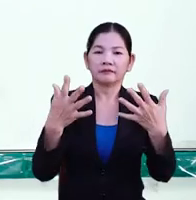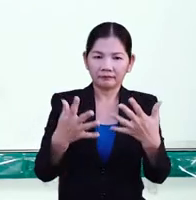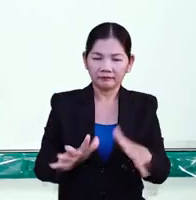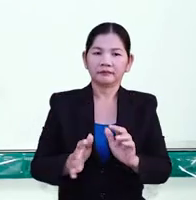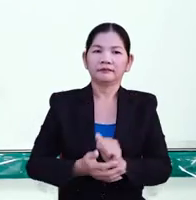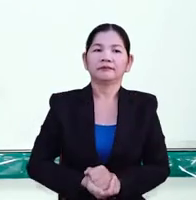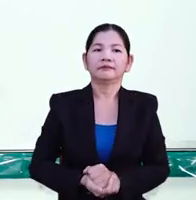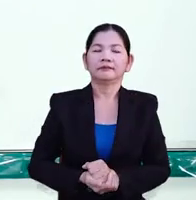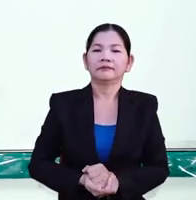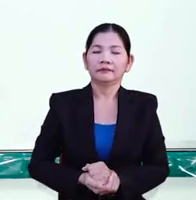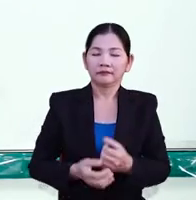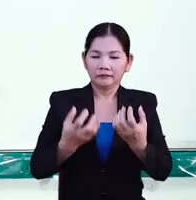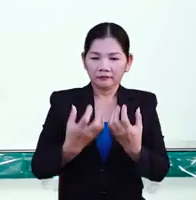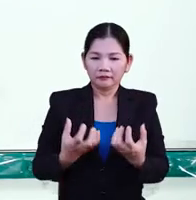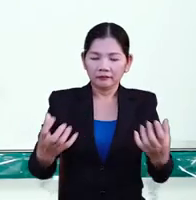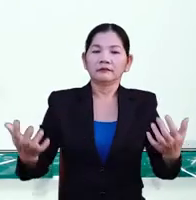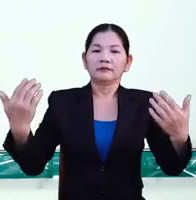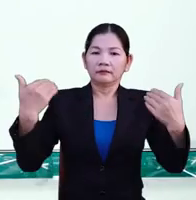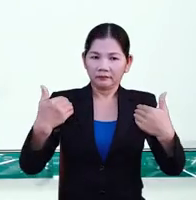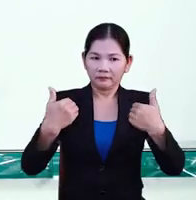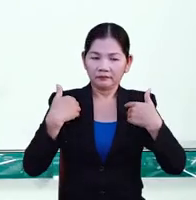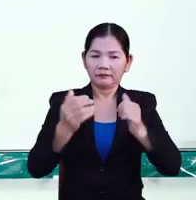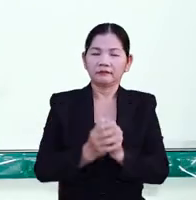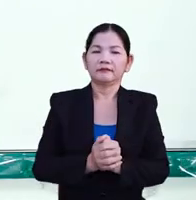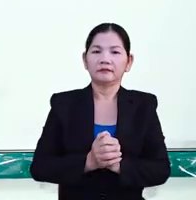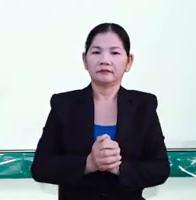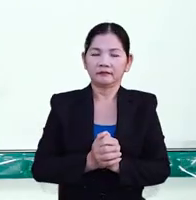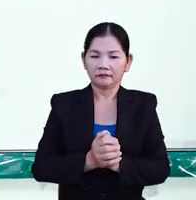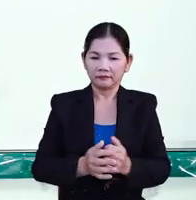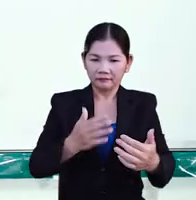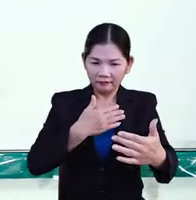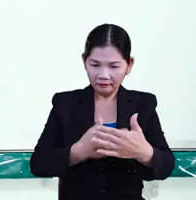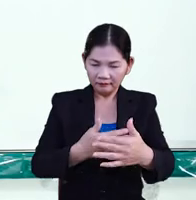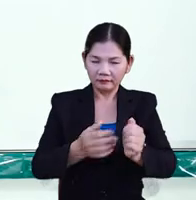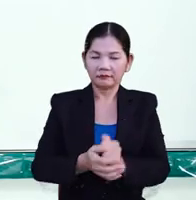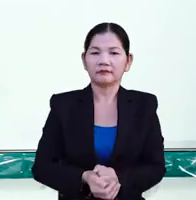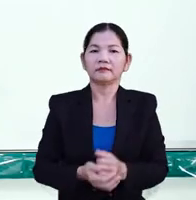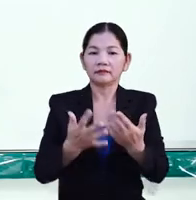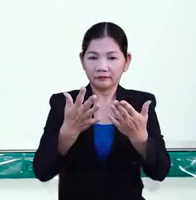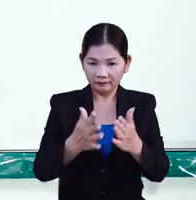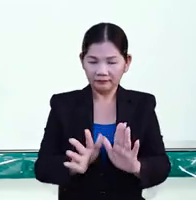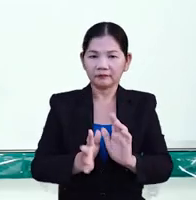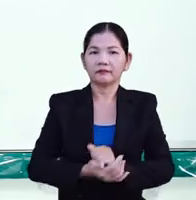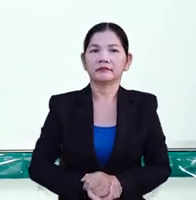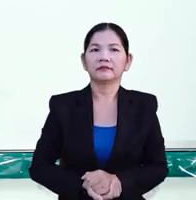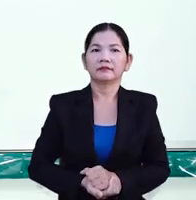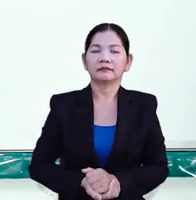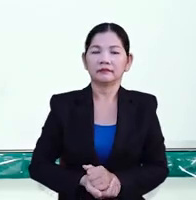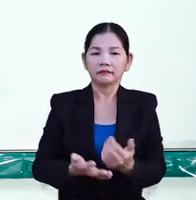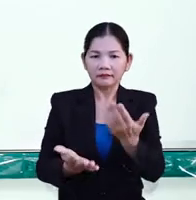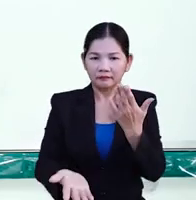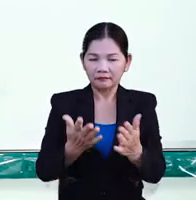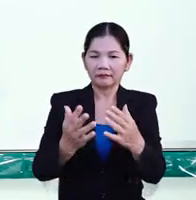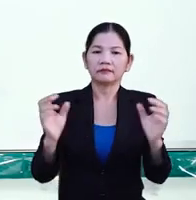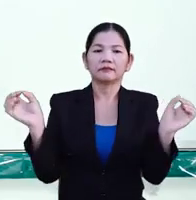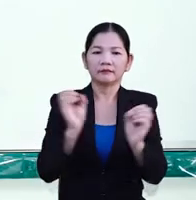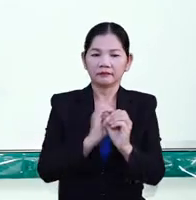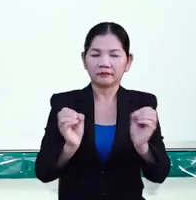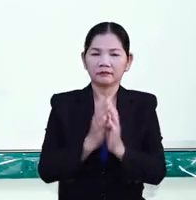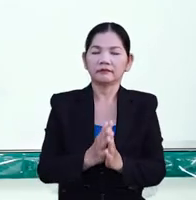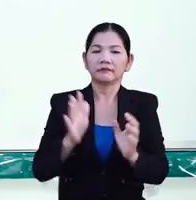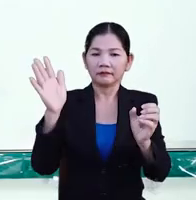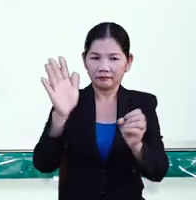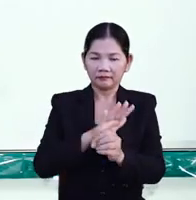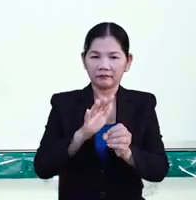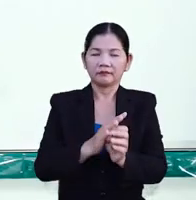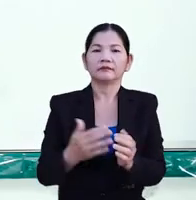ចាអញ្ចឹងសំភារៈដែលកូនត្រៀមសូមកូនកូនយកដាក់នៅក្បែរខ្លួនកូនឲ្យហើយណាកូនណាចាប្រសិនបើកូនអត់ទាន់មានគ្រប់ទេកូ